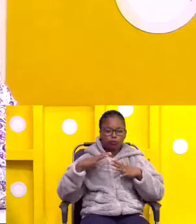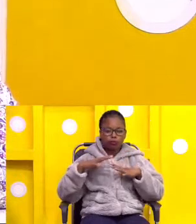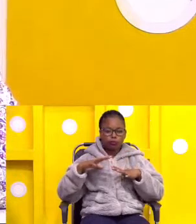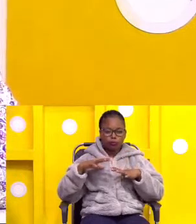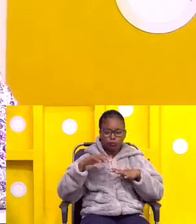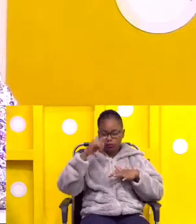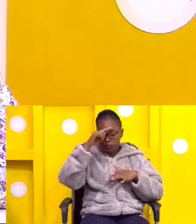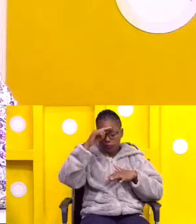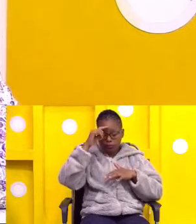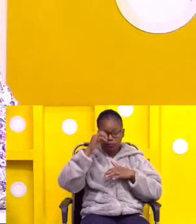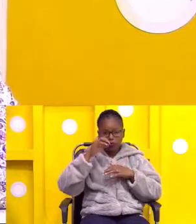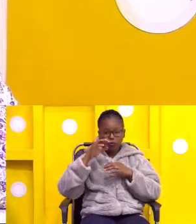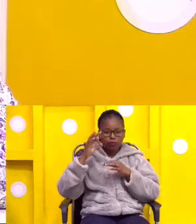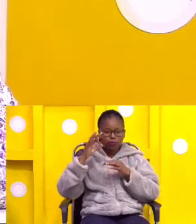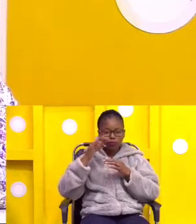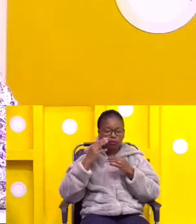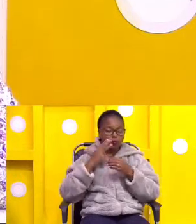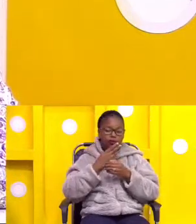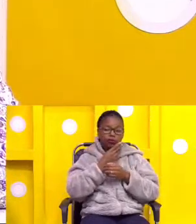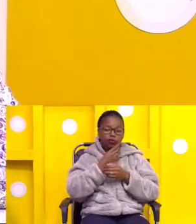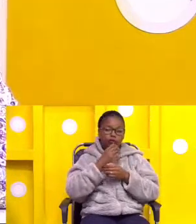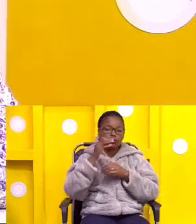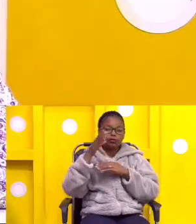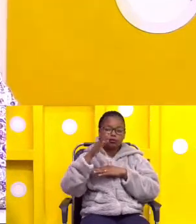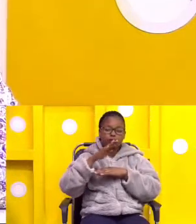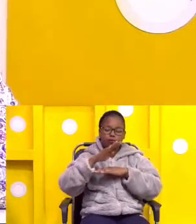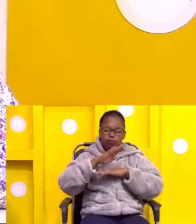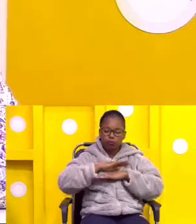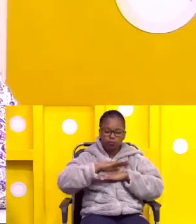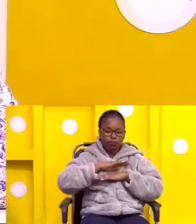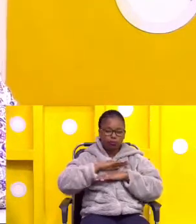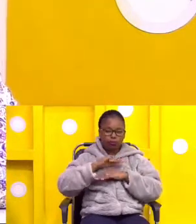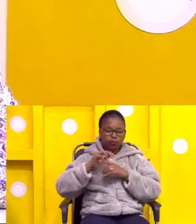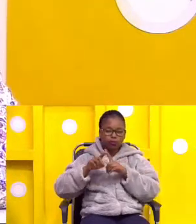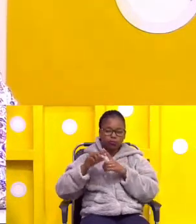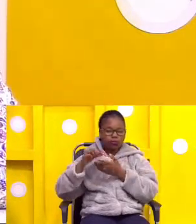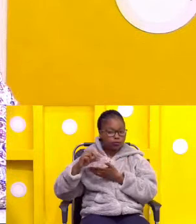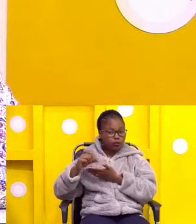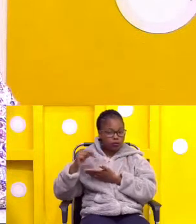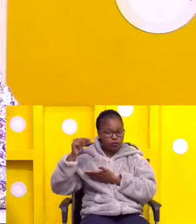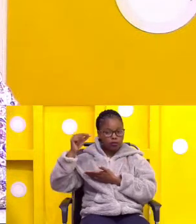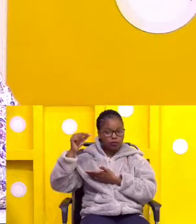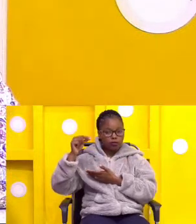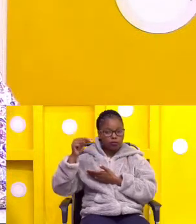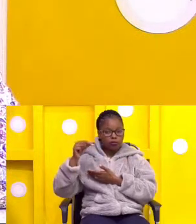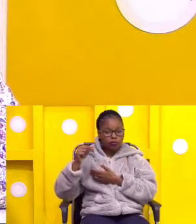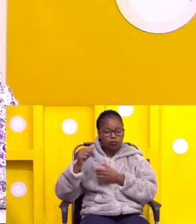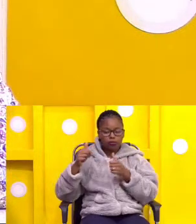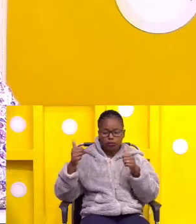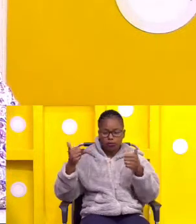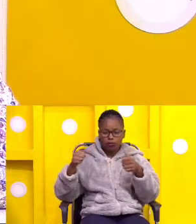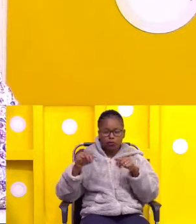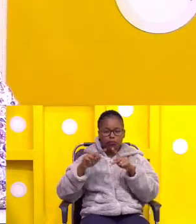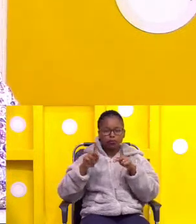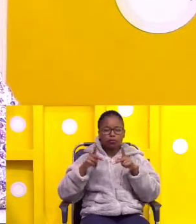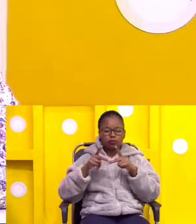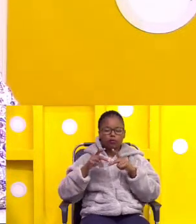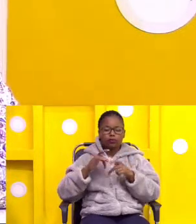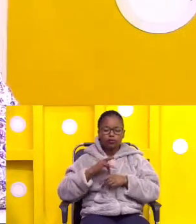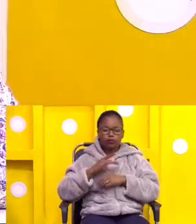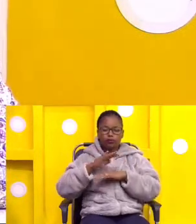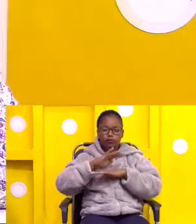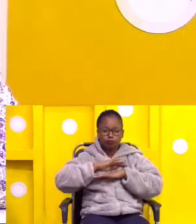ni utuiganite na tha cia ngai witu ni ituiganite uguo o haria muri muigue